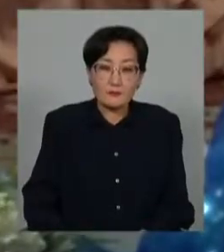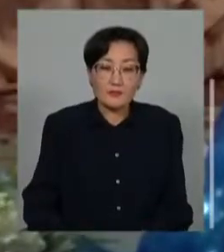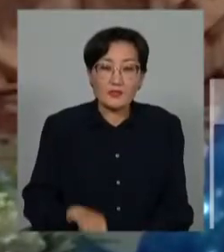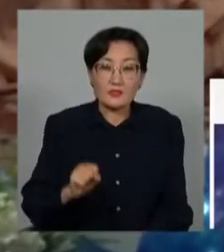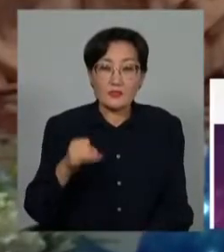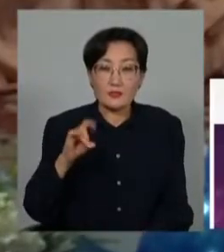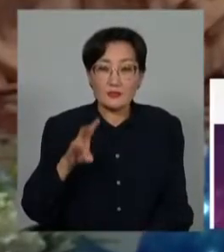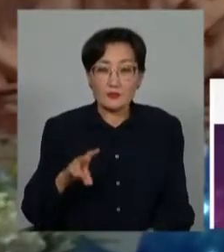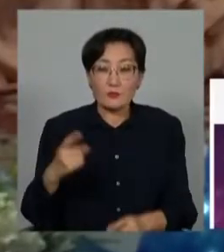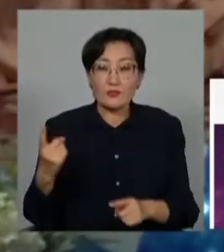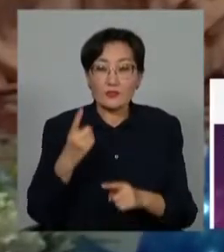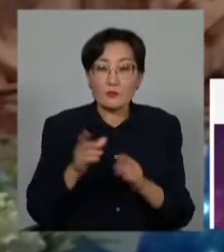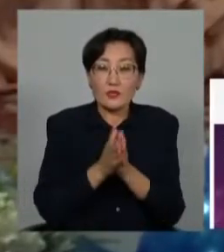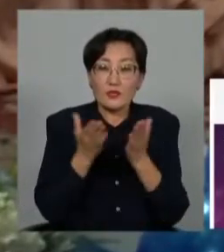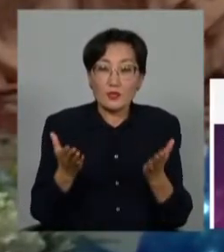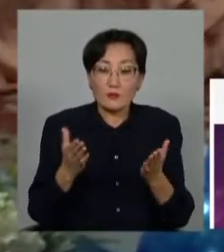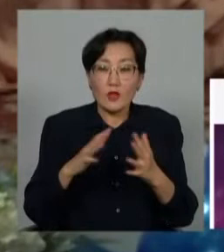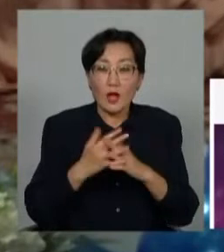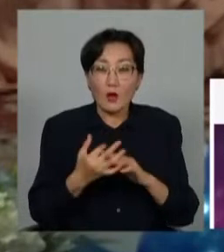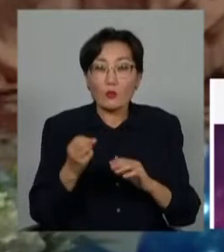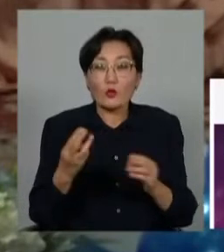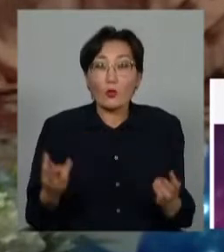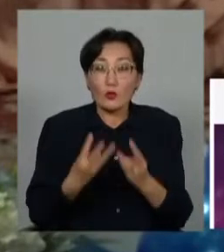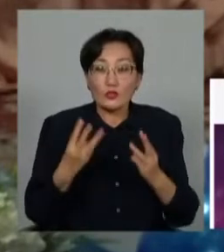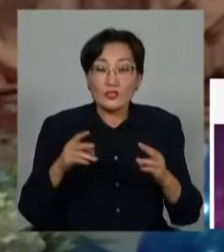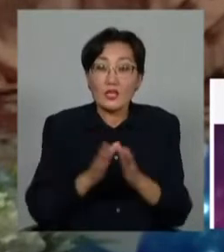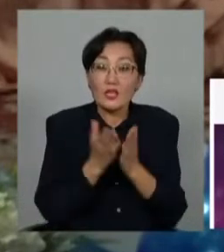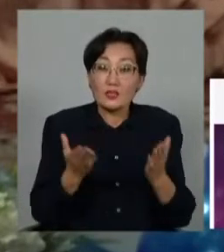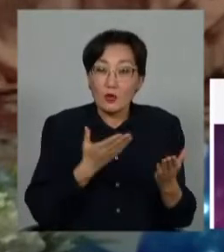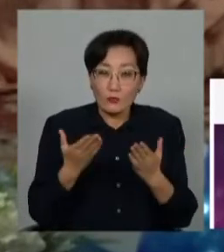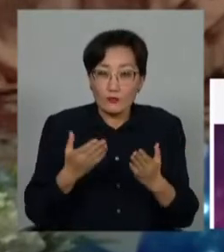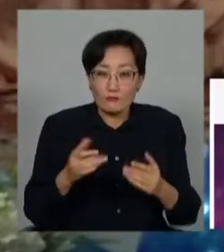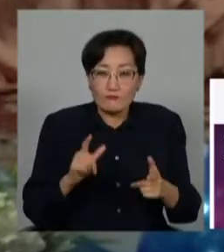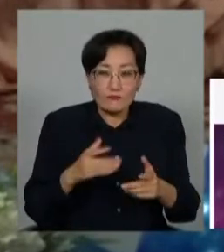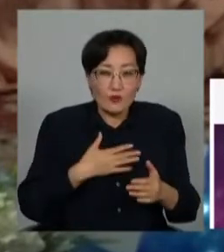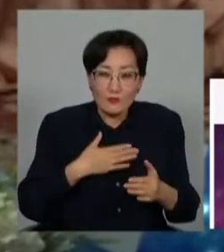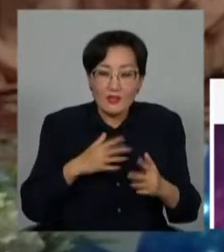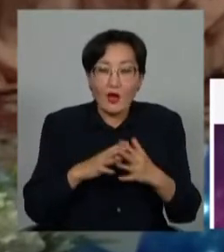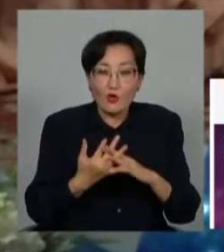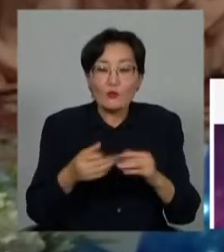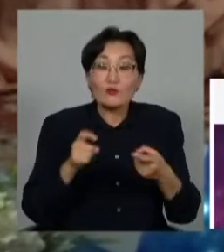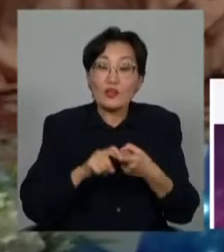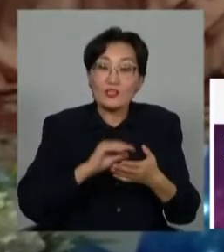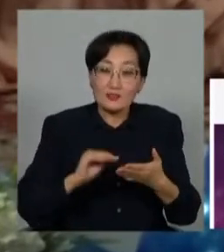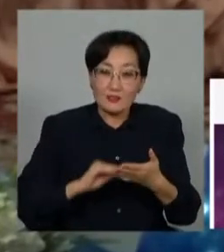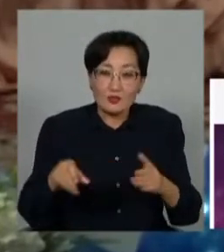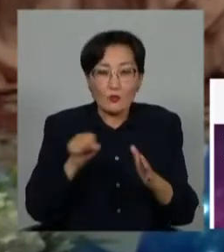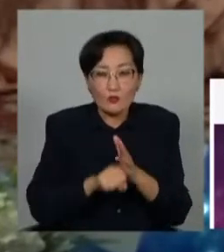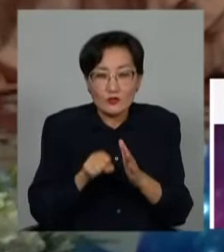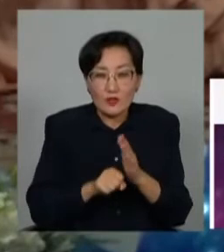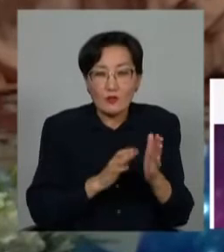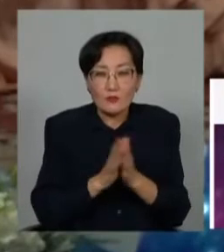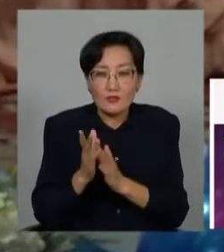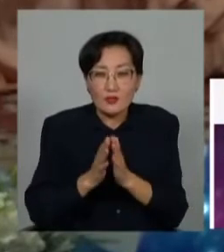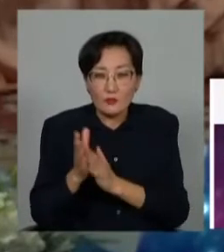Сәкенде алғашқы шығармасын «Ауыл оты» деген кітабын оқыдым. Тура біздің ауылды жазған сияқты. Қыстың күні жаңағы бір шөп,